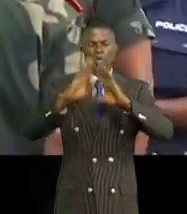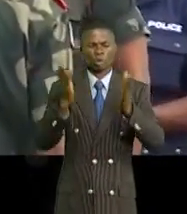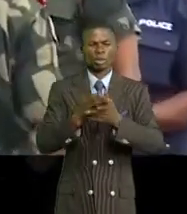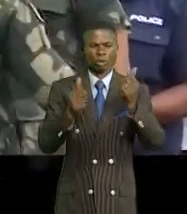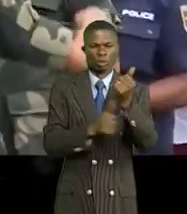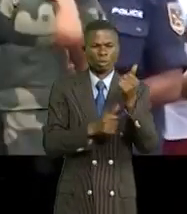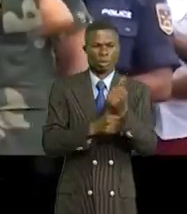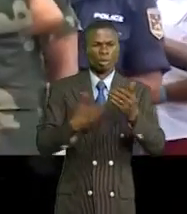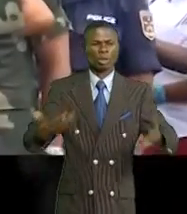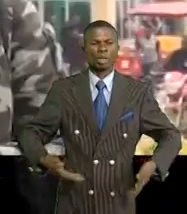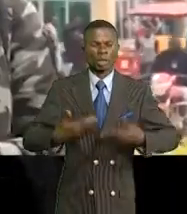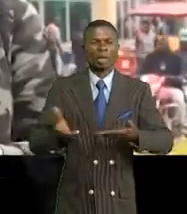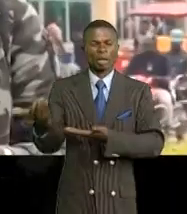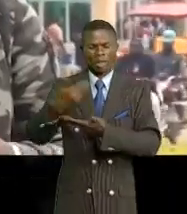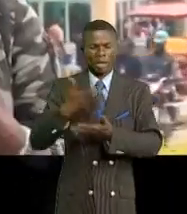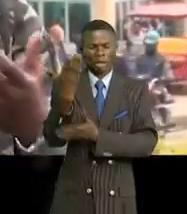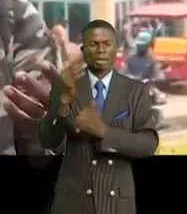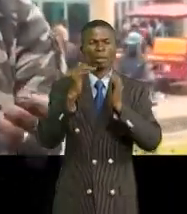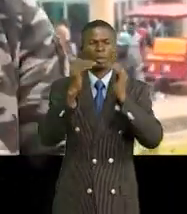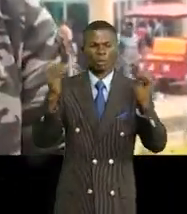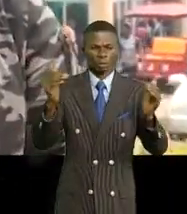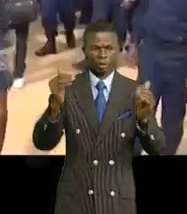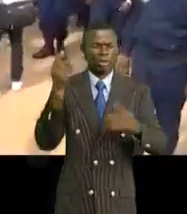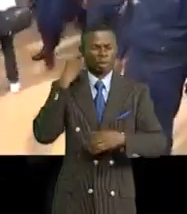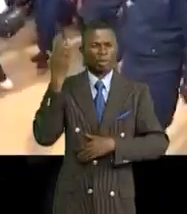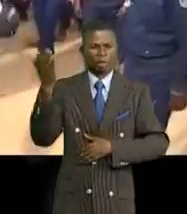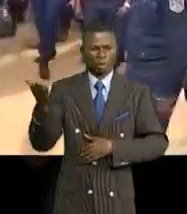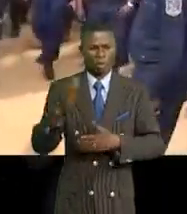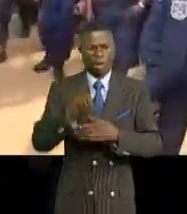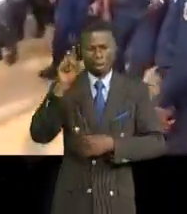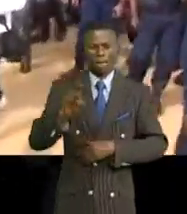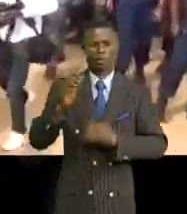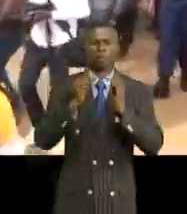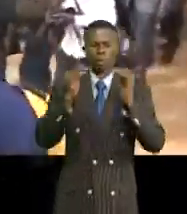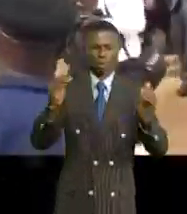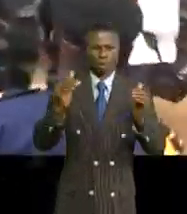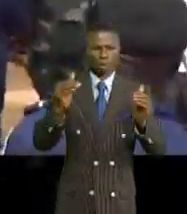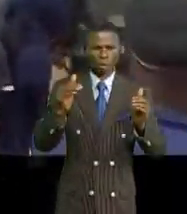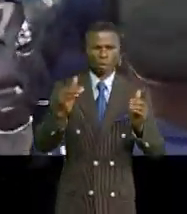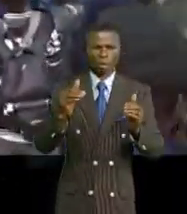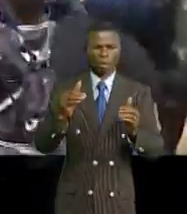ne jure que par le retour de la paix. Vous allez les entendre. Nous avons besoin de la paix,